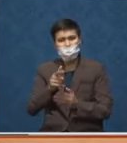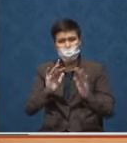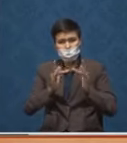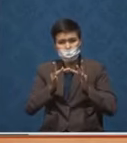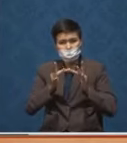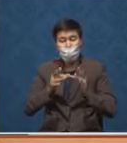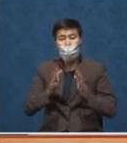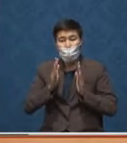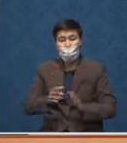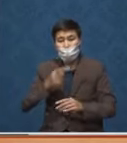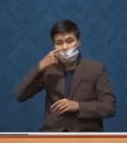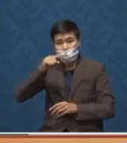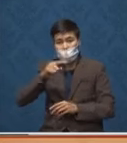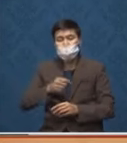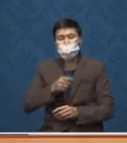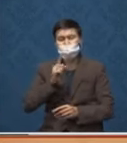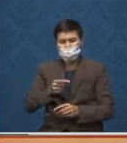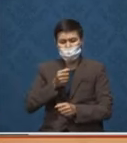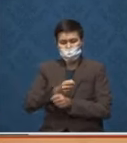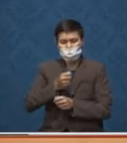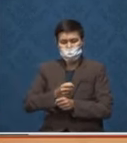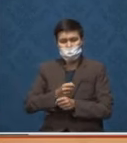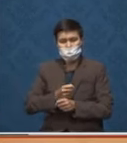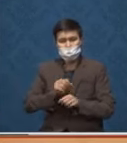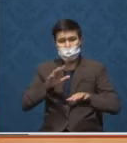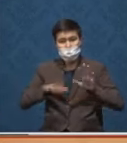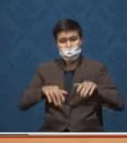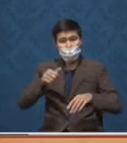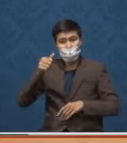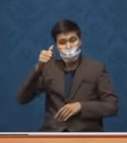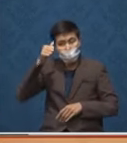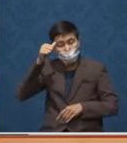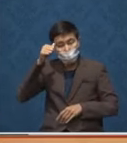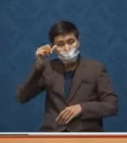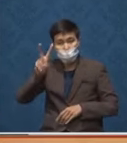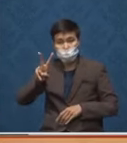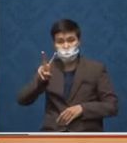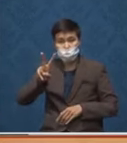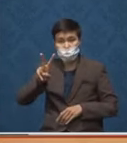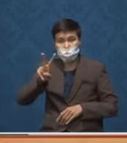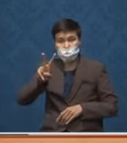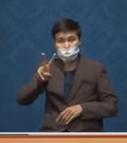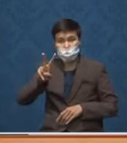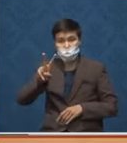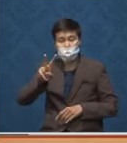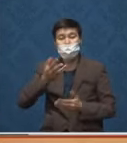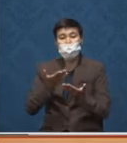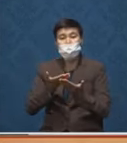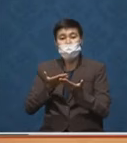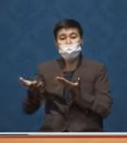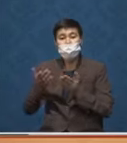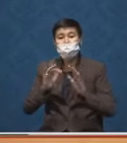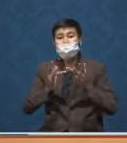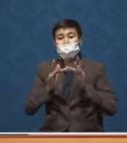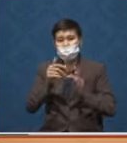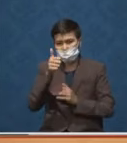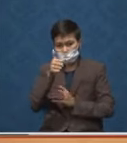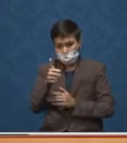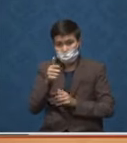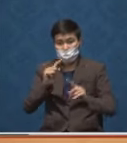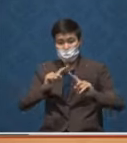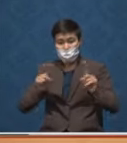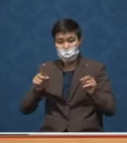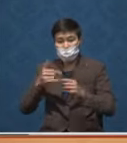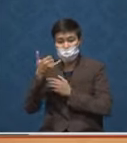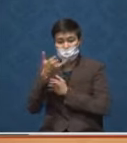านถ้าได้รับค่าแรงขั้นต่ำประมาณ2วันถึงจะซื้อเน็ตได้ในขณะที่ประเท